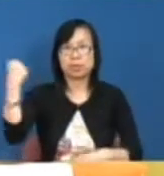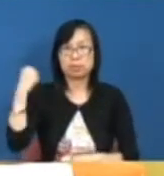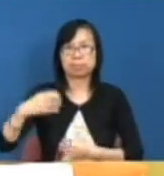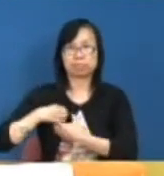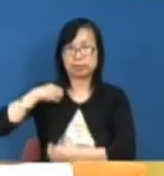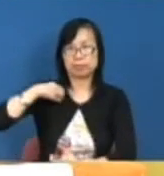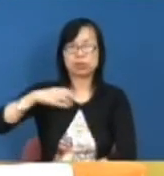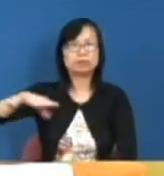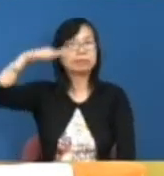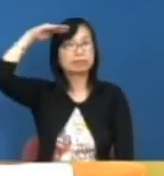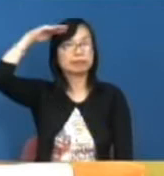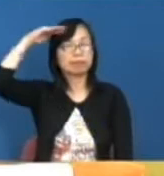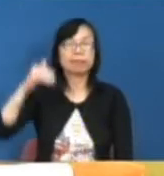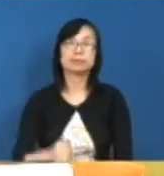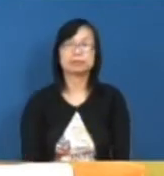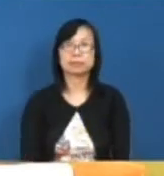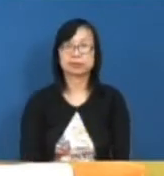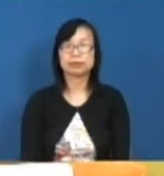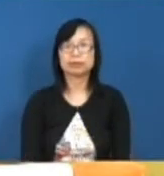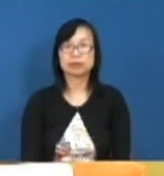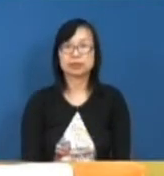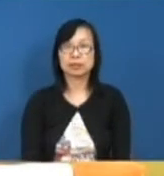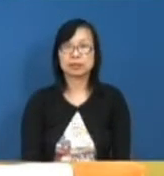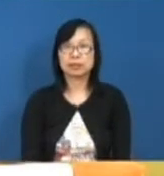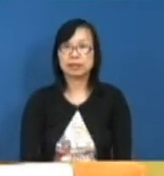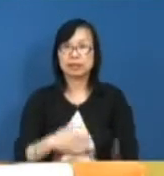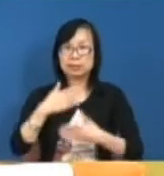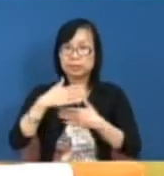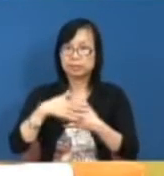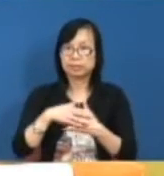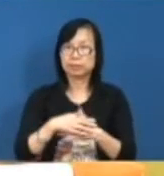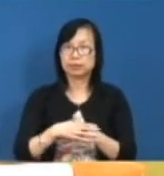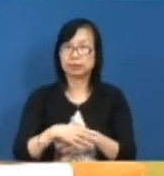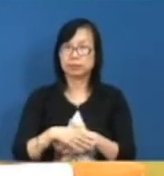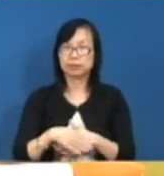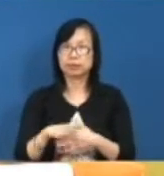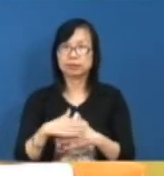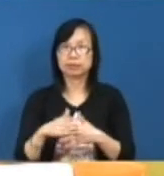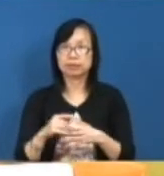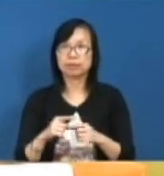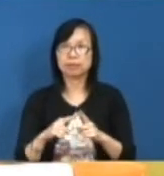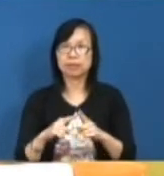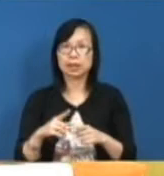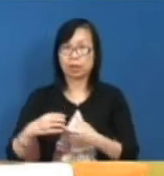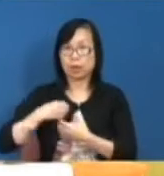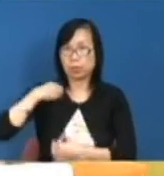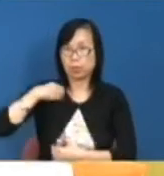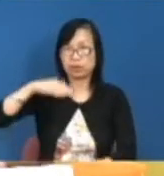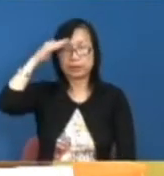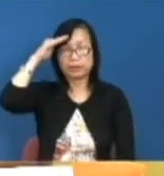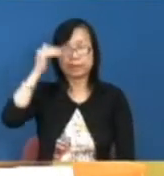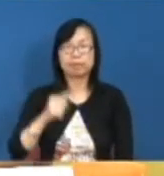察，係咪啊？最顯然嘅啦，其他嗰啲唔好計啦。嚇，軍隊、警察，好啦，好